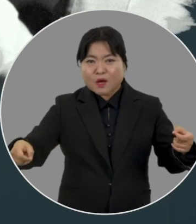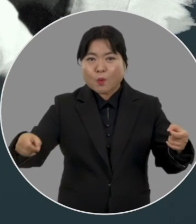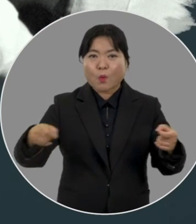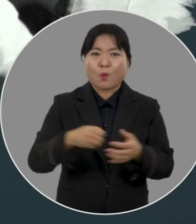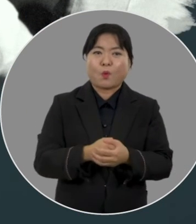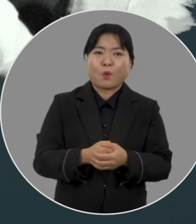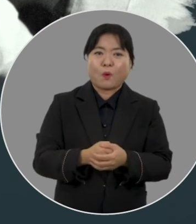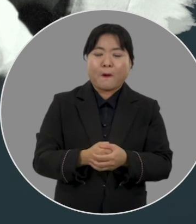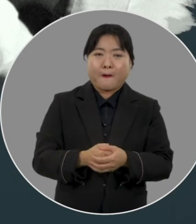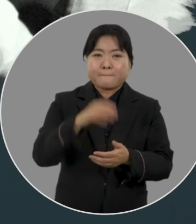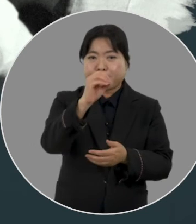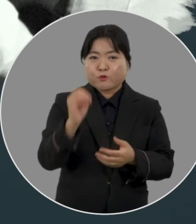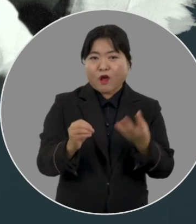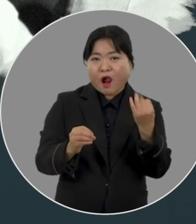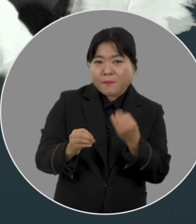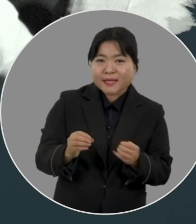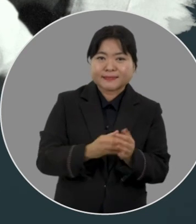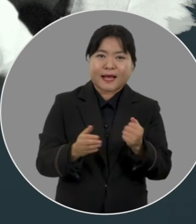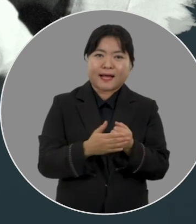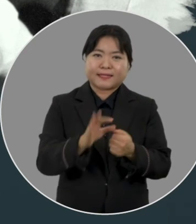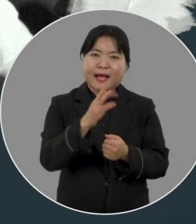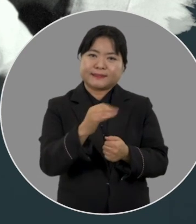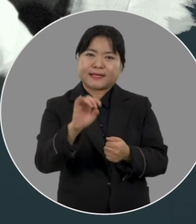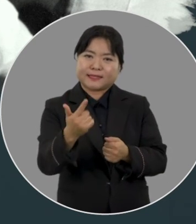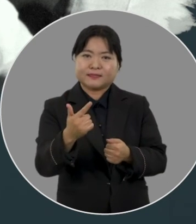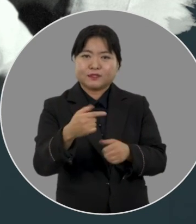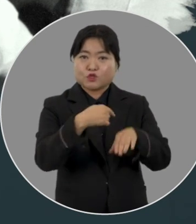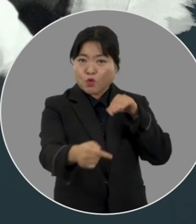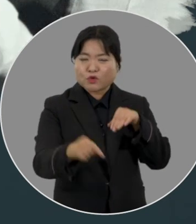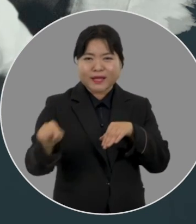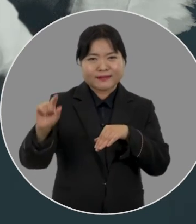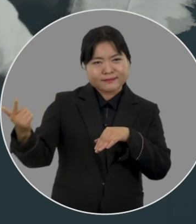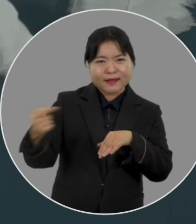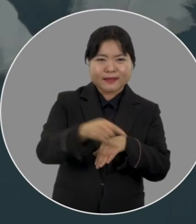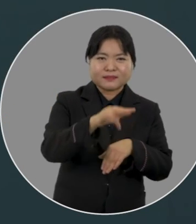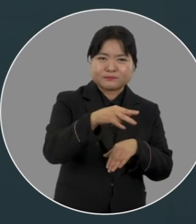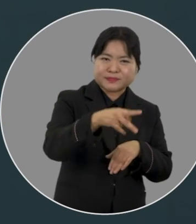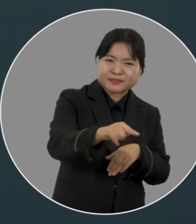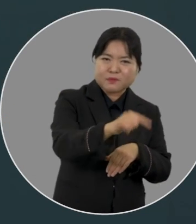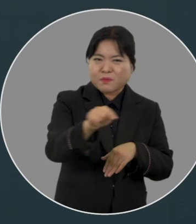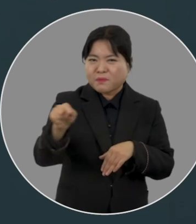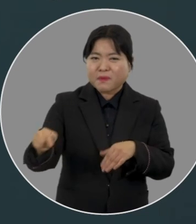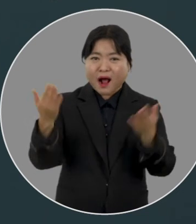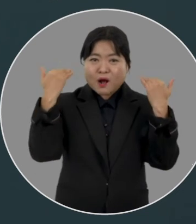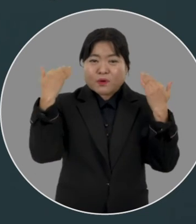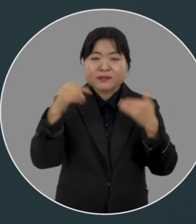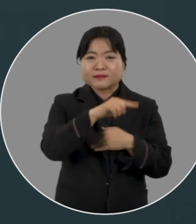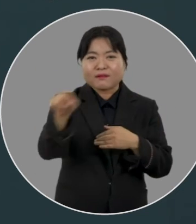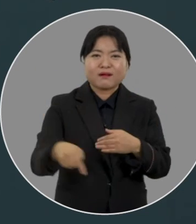재고 비율이 몇 %니까 이건 아리안족이야, 얘는 아니야, 얘는 집시야 라고 할 때